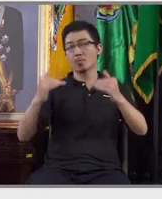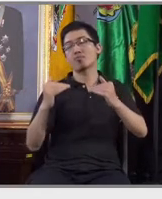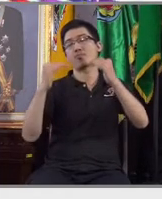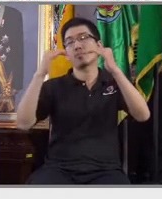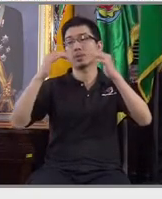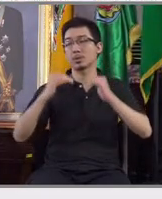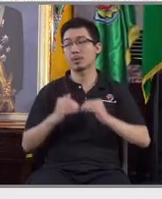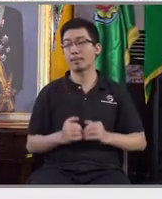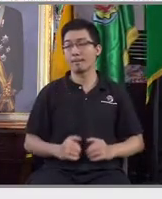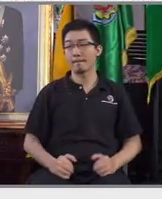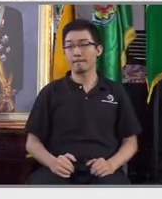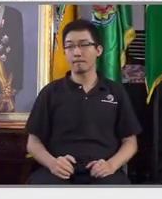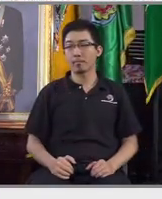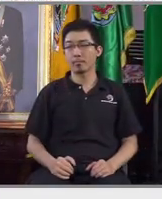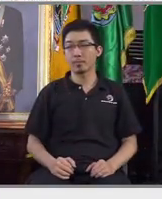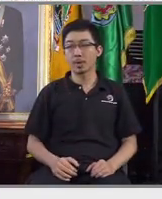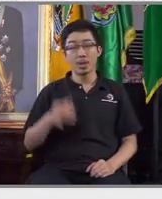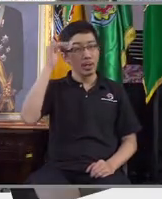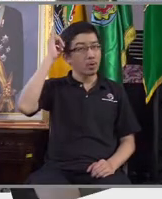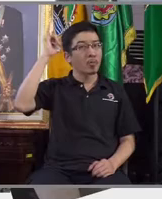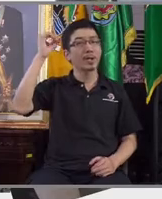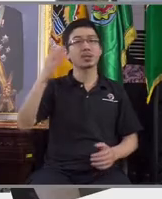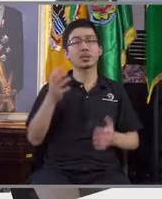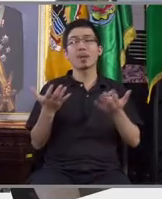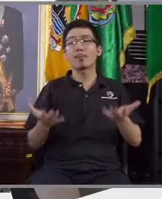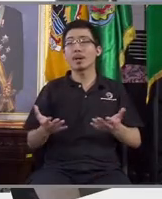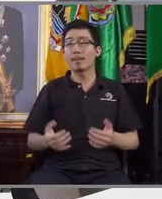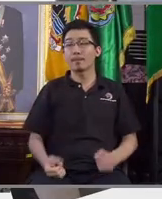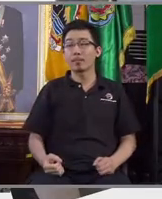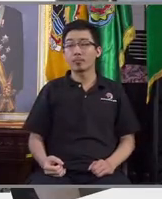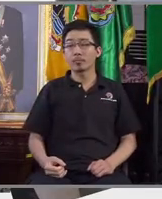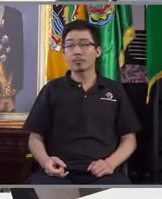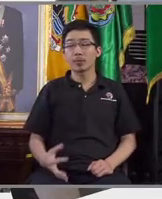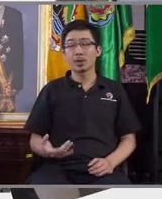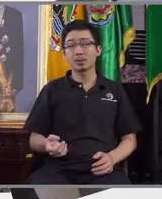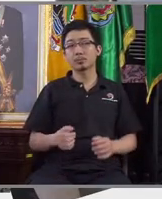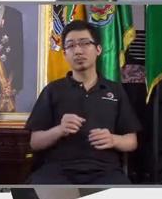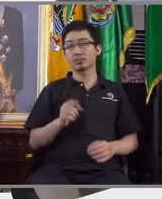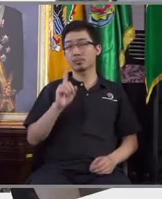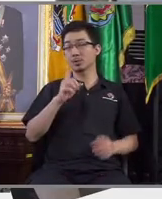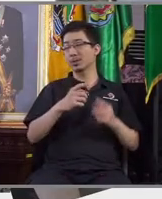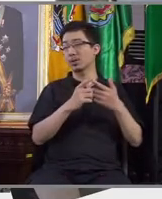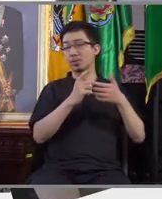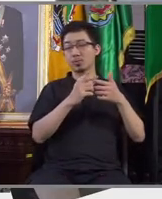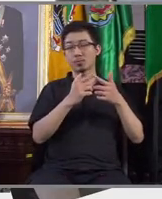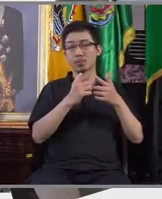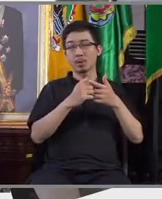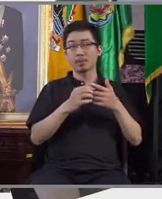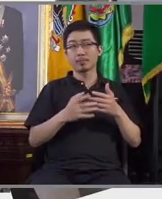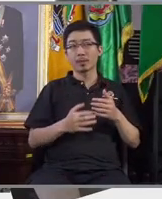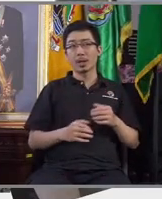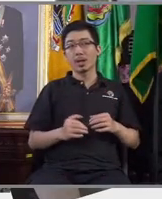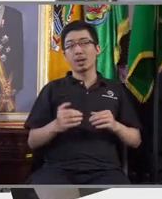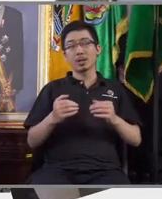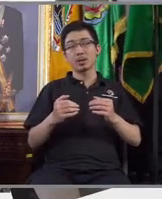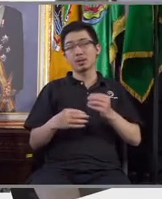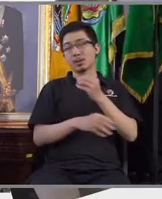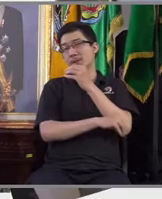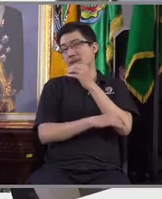Inovasi yang harus untuk menyelesaikan. Satu, penanggulangan kemiskinan, bantuan